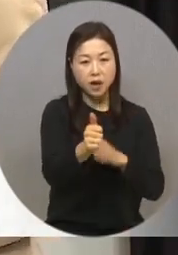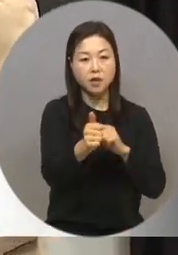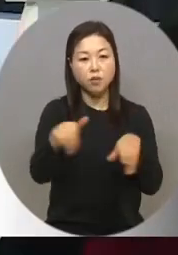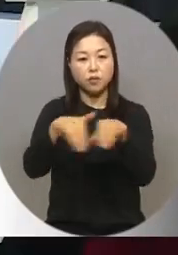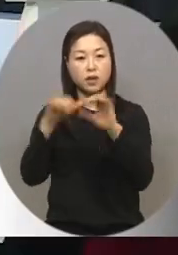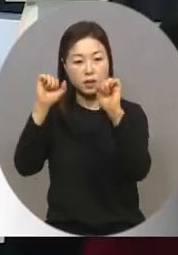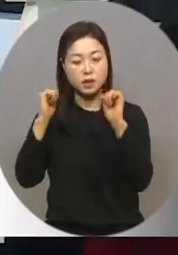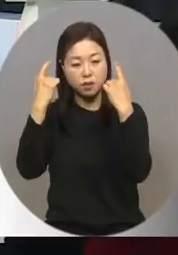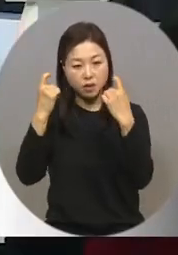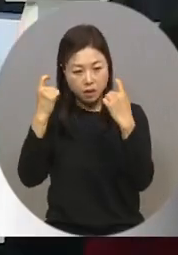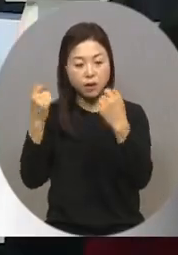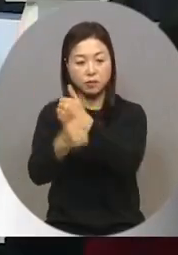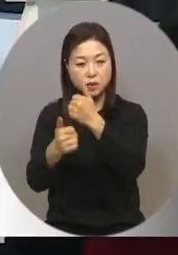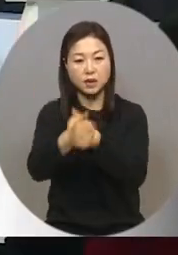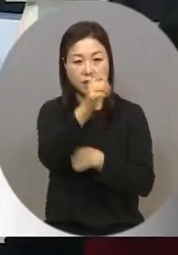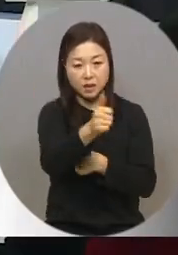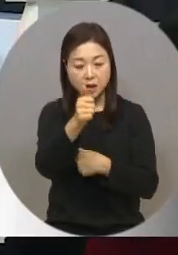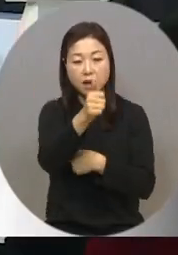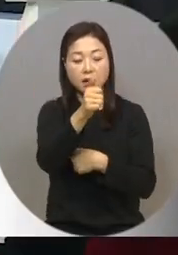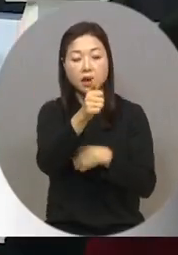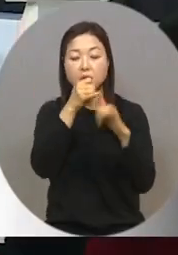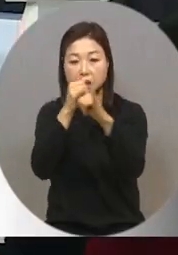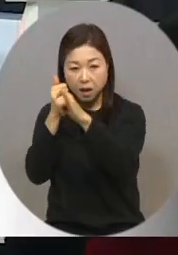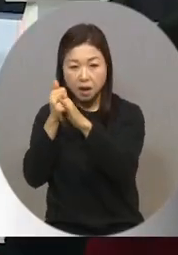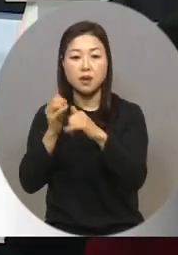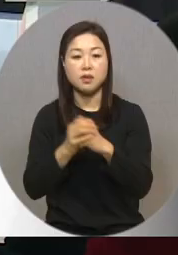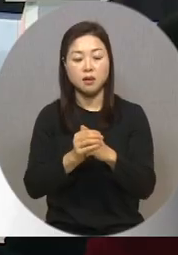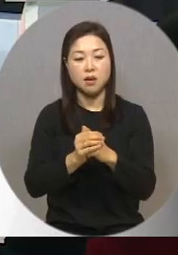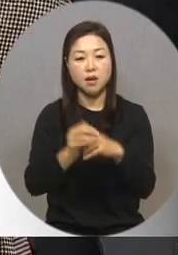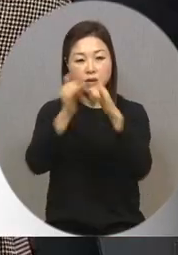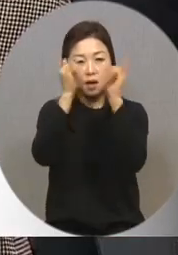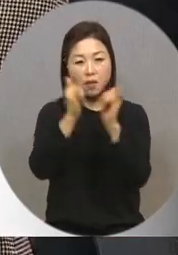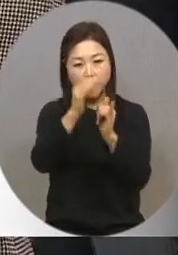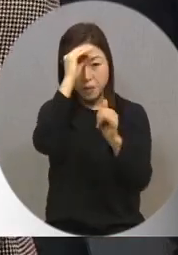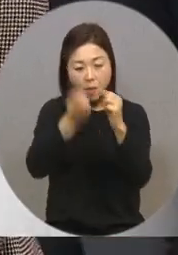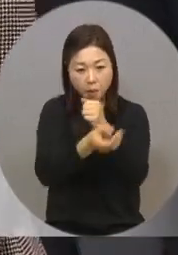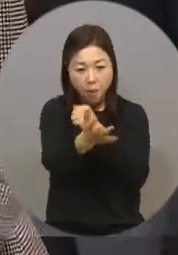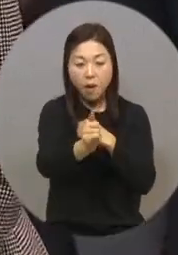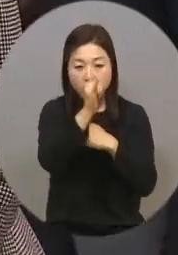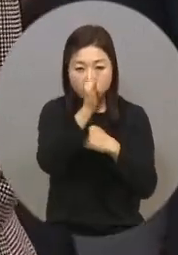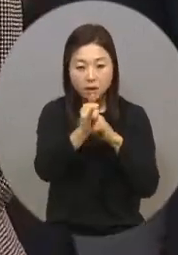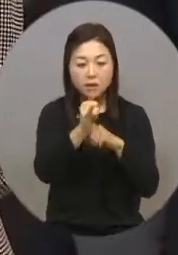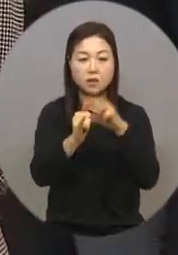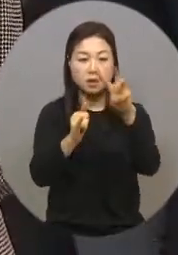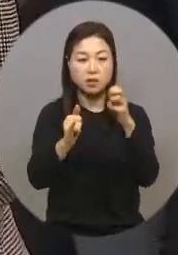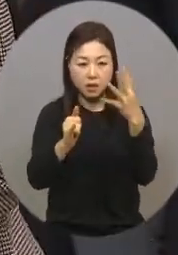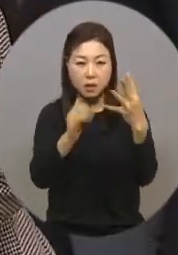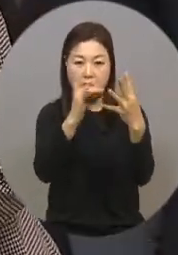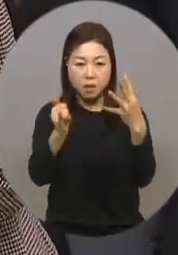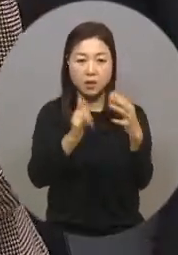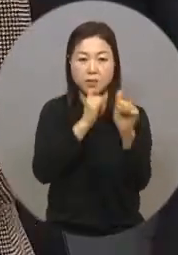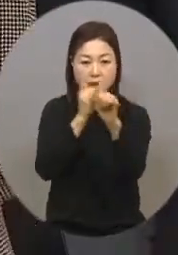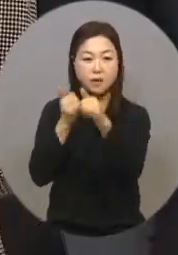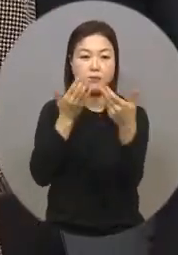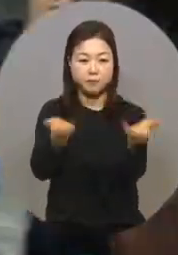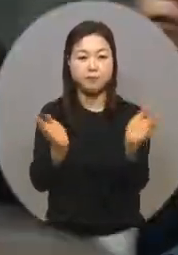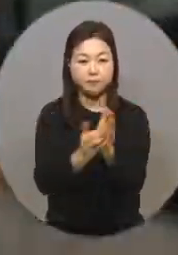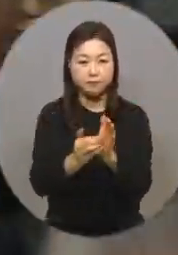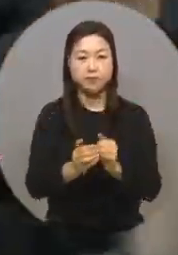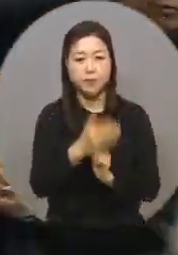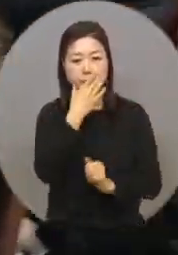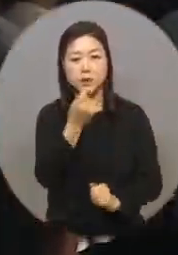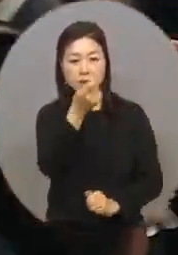등 우리 사회의 귀감이 되는 수상자 34명을 선정하는 시간을 가졌습니다. 시상식에 앞서